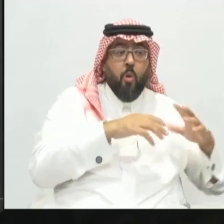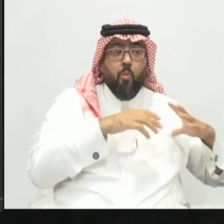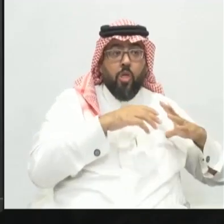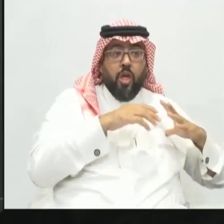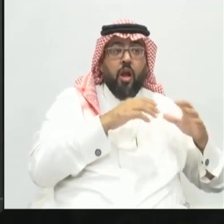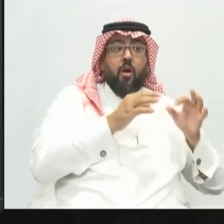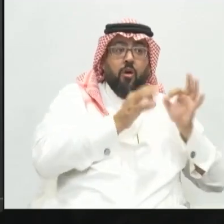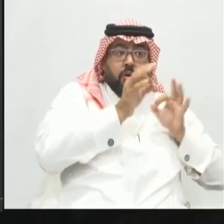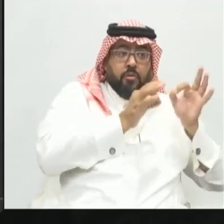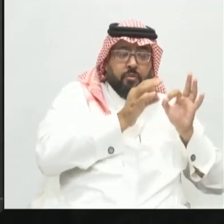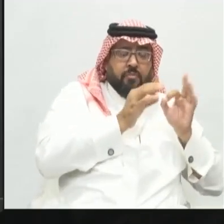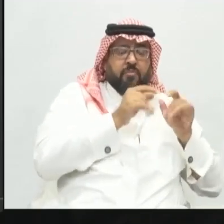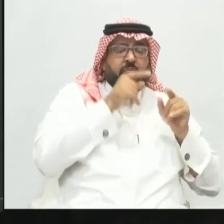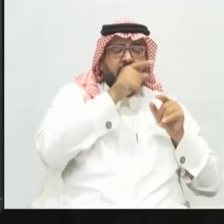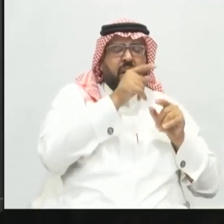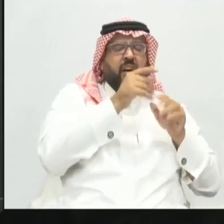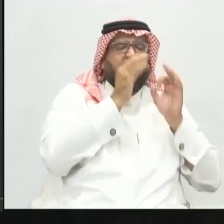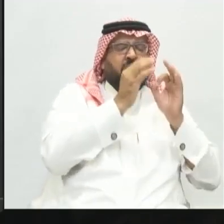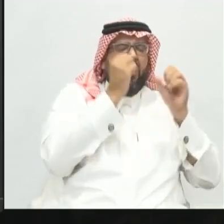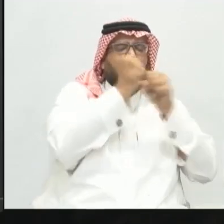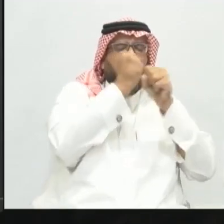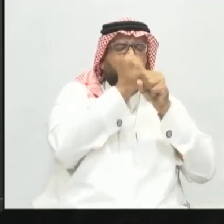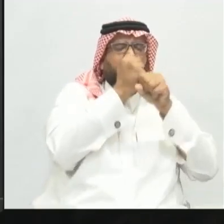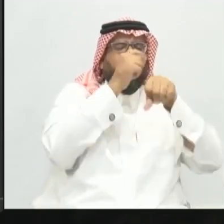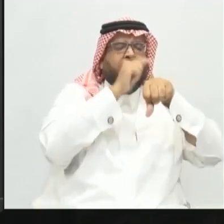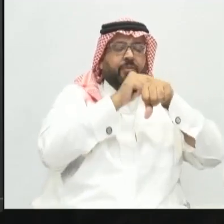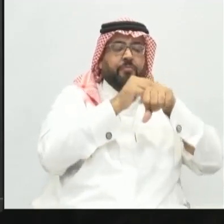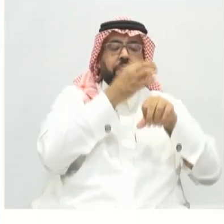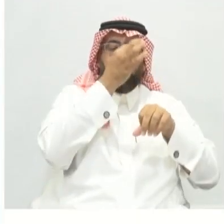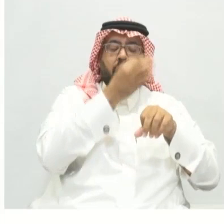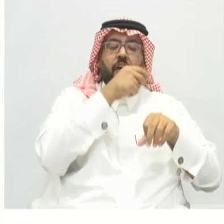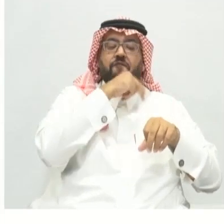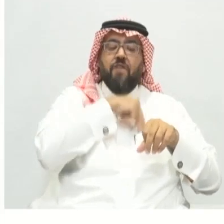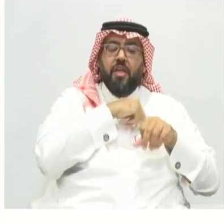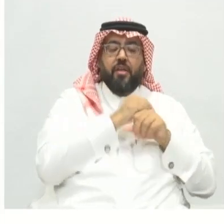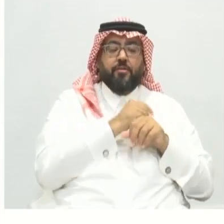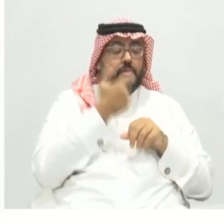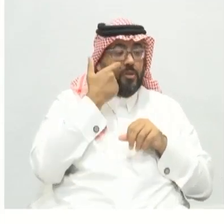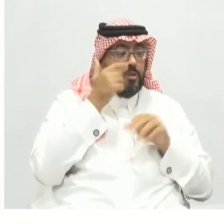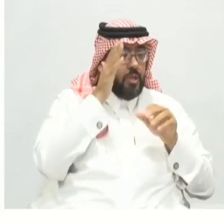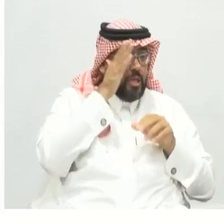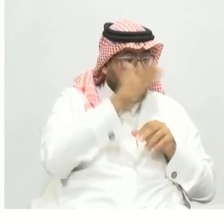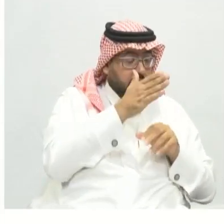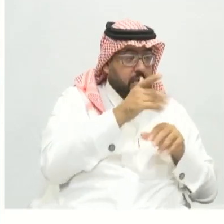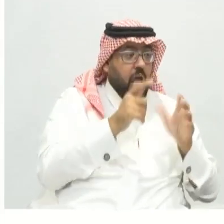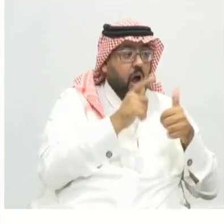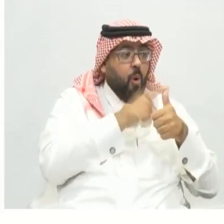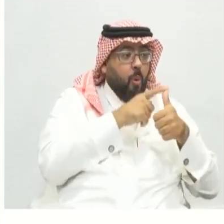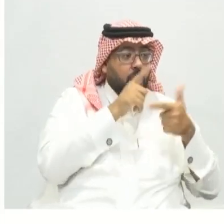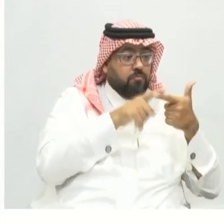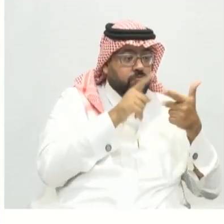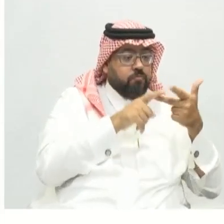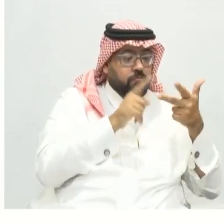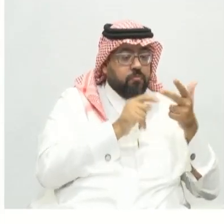وخطه فانك تقوم بتوفير الوقت والجهد بالتركيز على الاولويات توفير الوقت